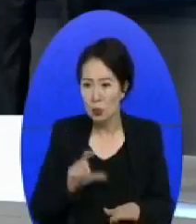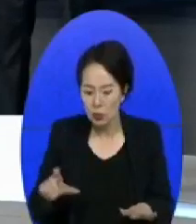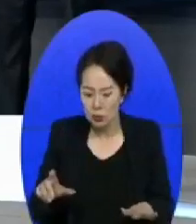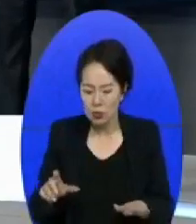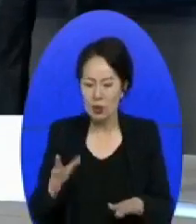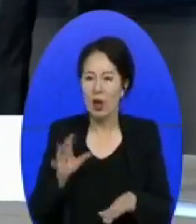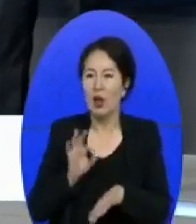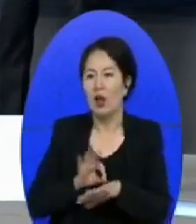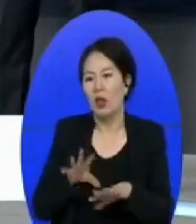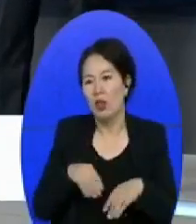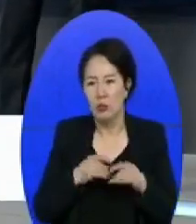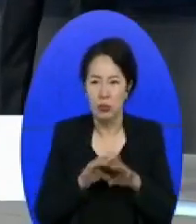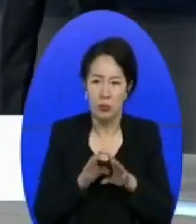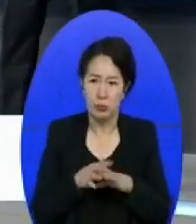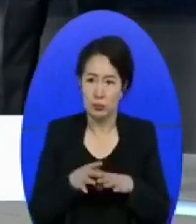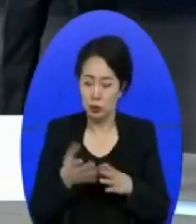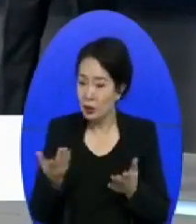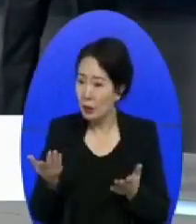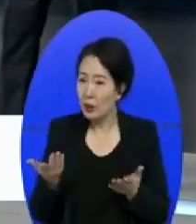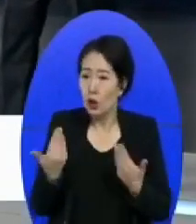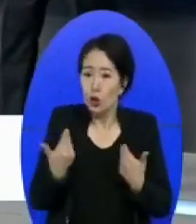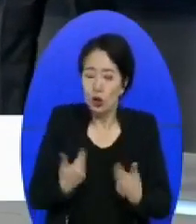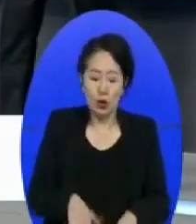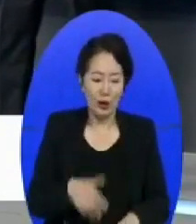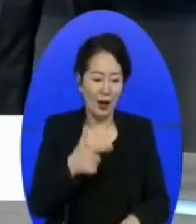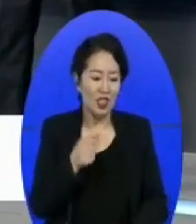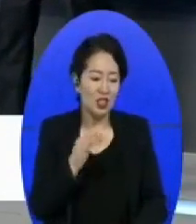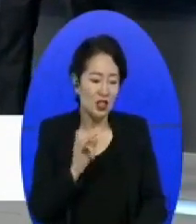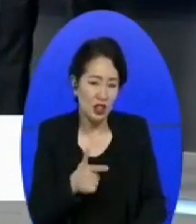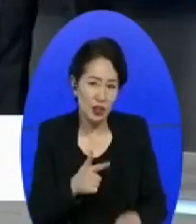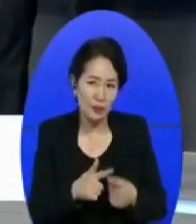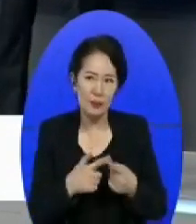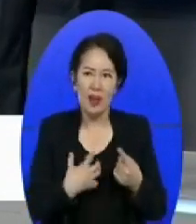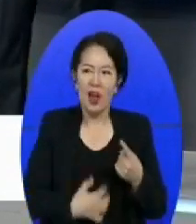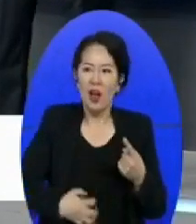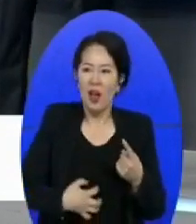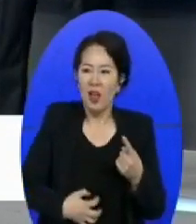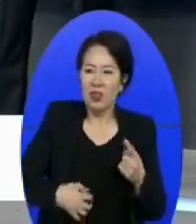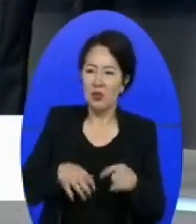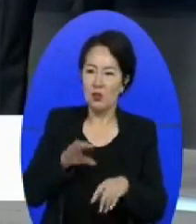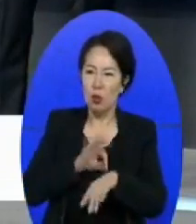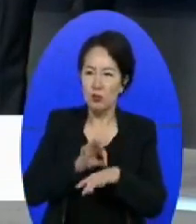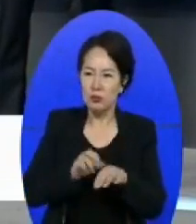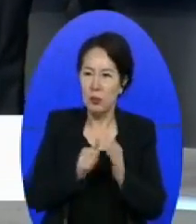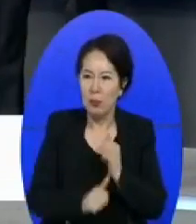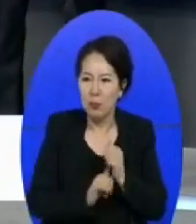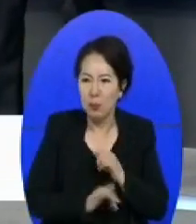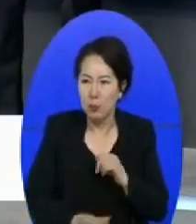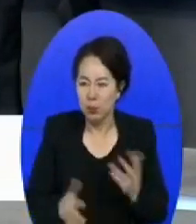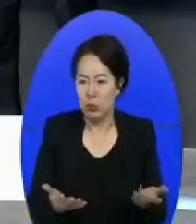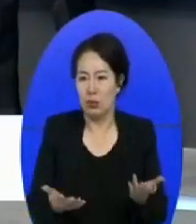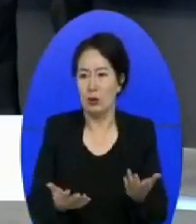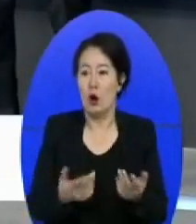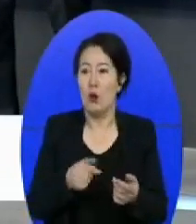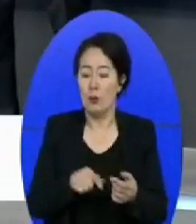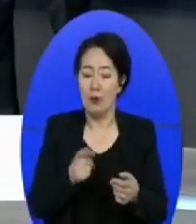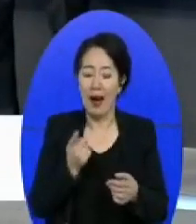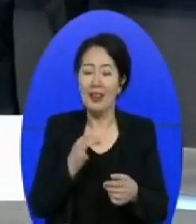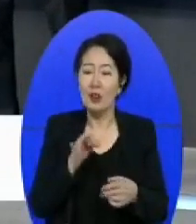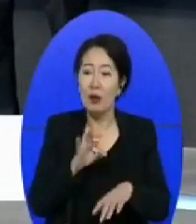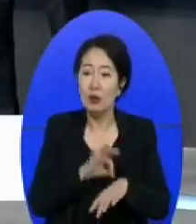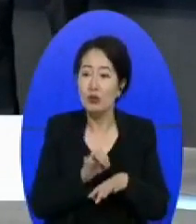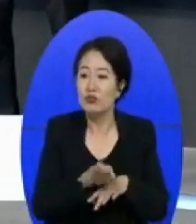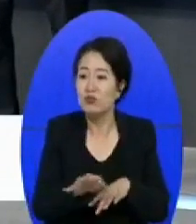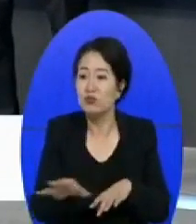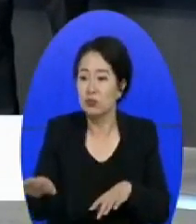шалтгааны үе гэхэлэр төрөлхийн гажиг болоод суулгалт болон гидсний халдварт өвчнүүд. Тэгэхээр энэ юу хилээд байна гэхэлэр эцэг эхчүүд маань